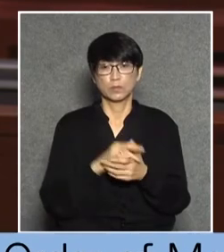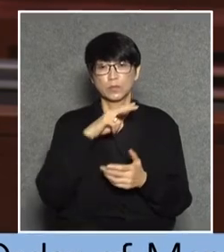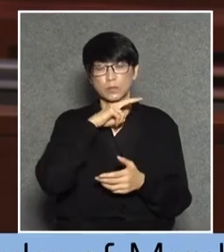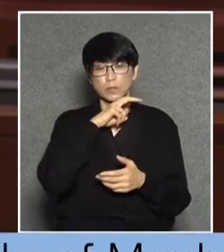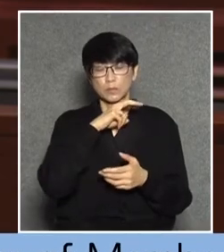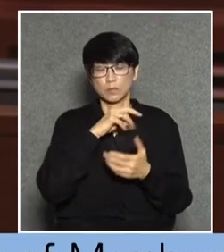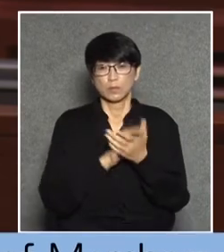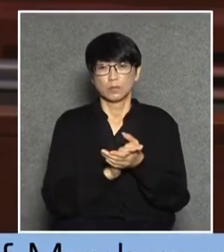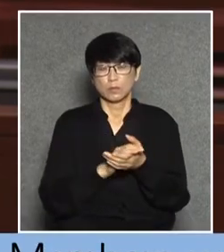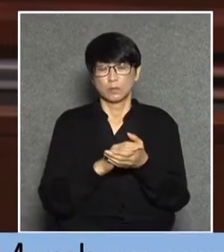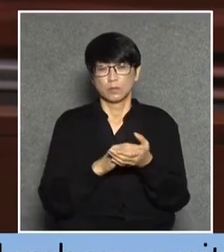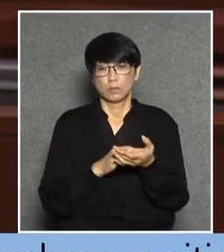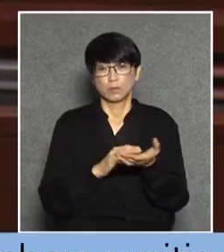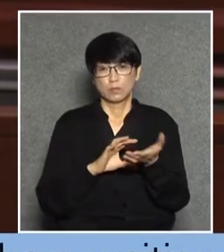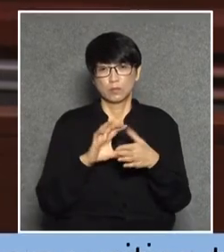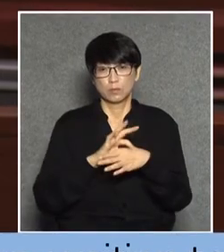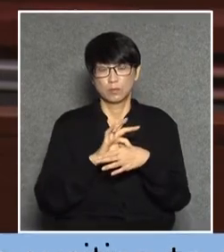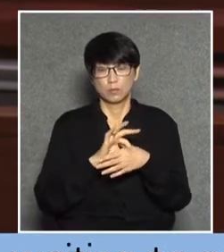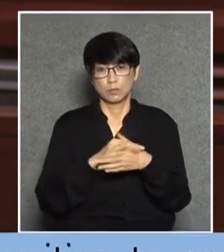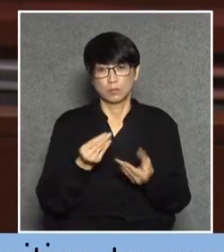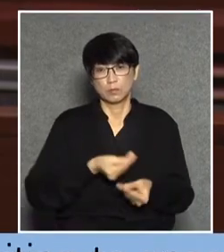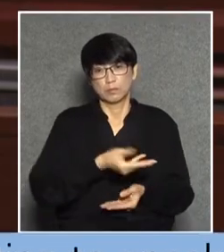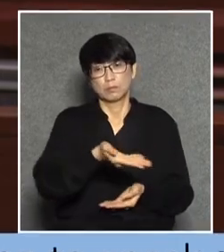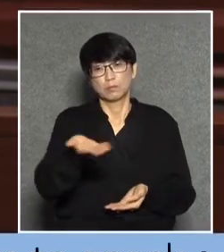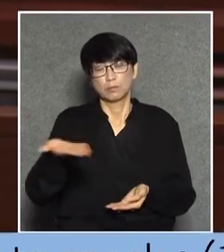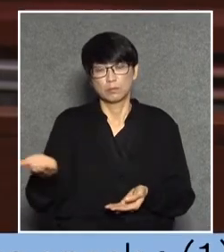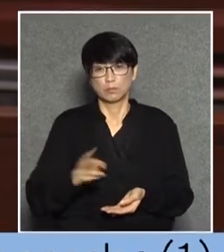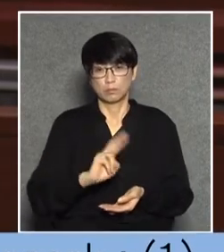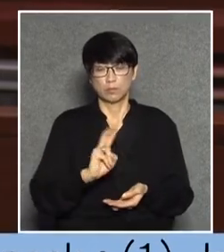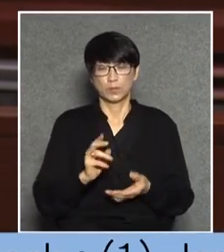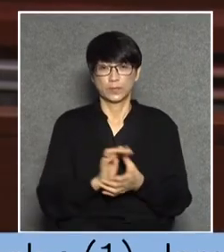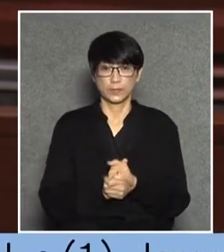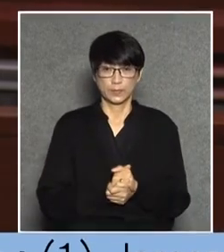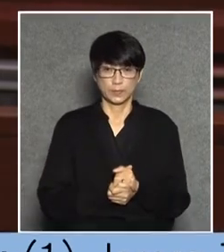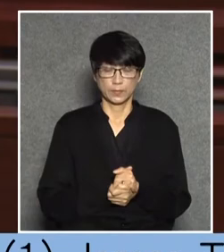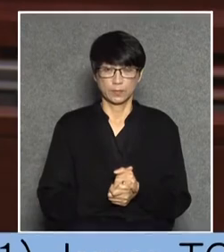去，飛到鹹水海。